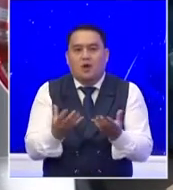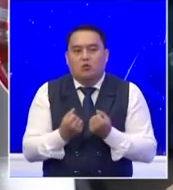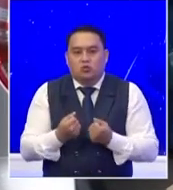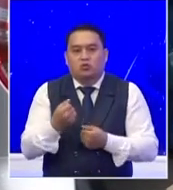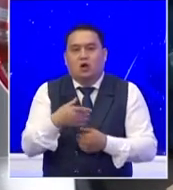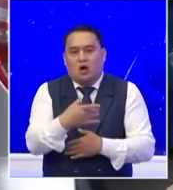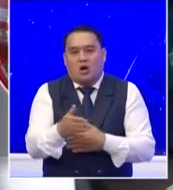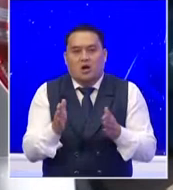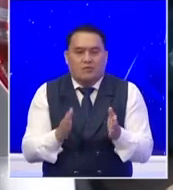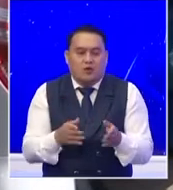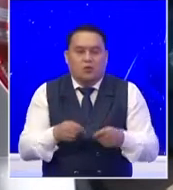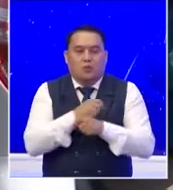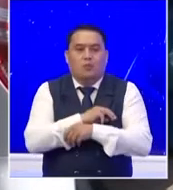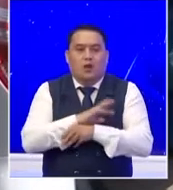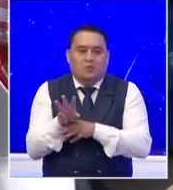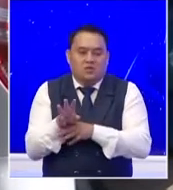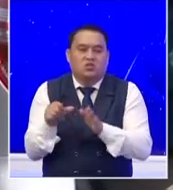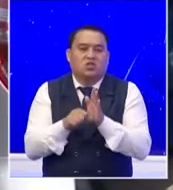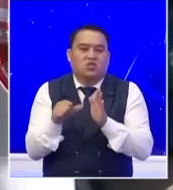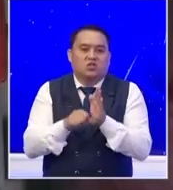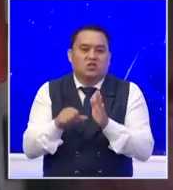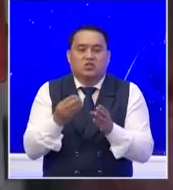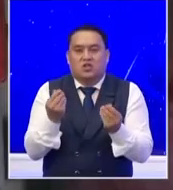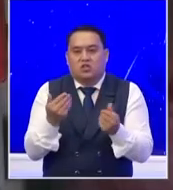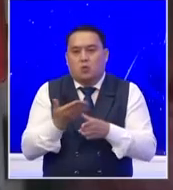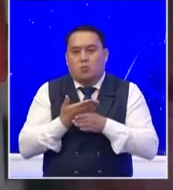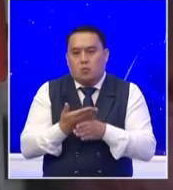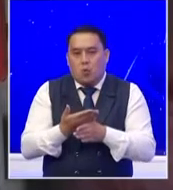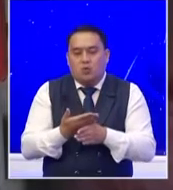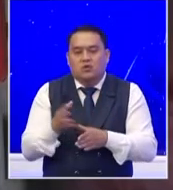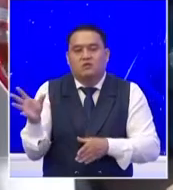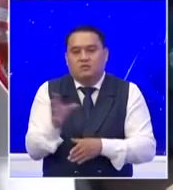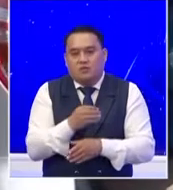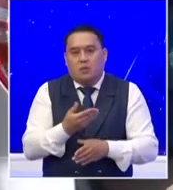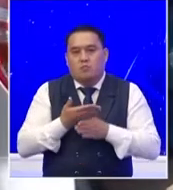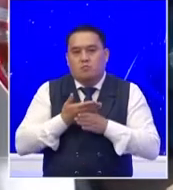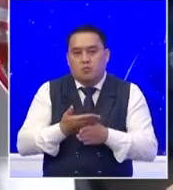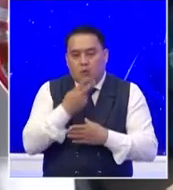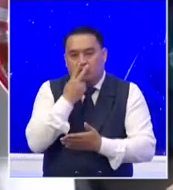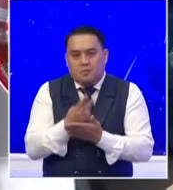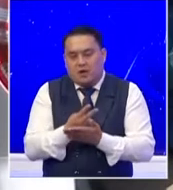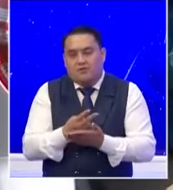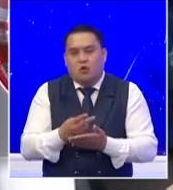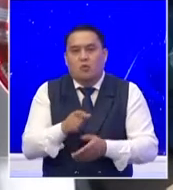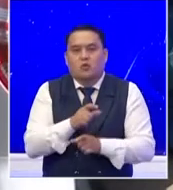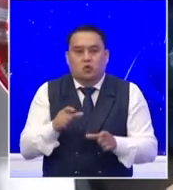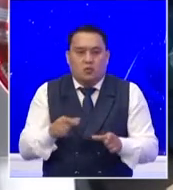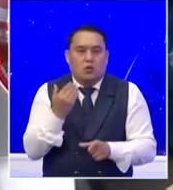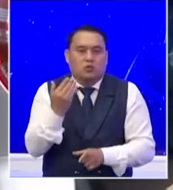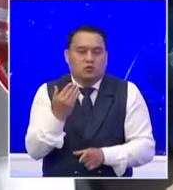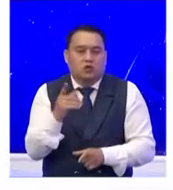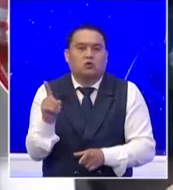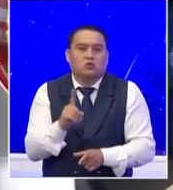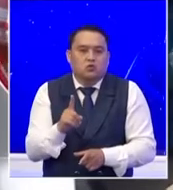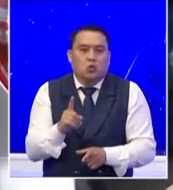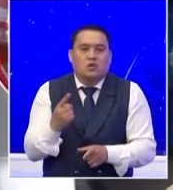продуктовые корзины. 60 семьям оказана денежная помощь. Благодарю всех меценатов за проявленную ими гражданскую позицию. За